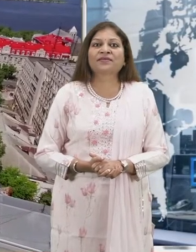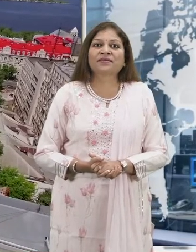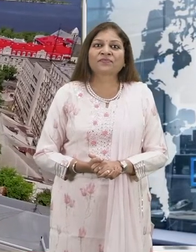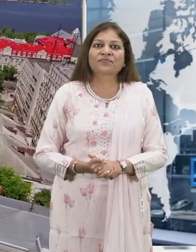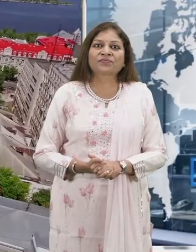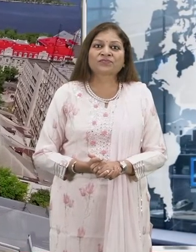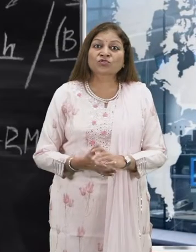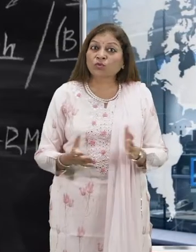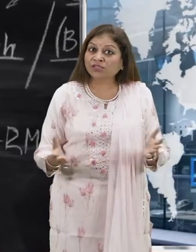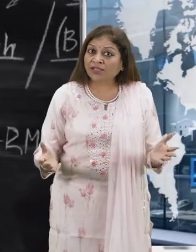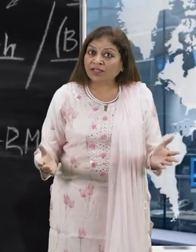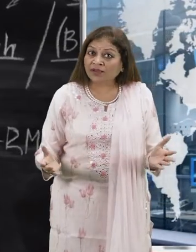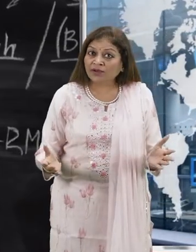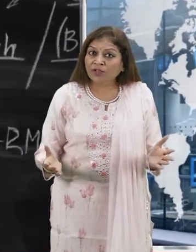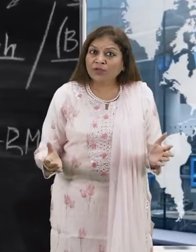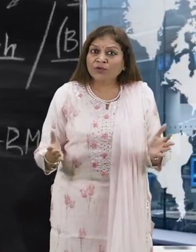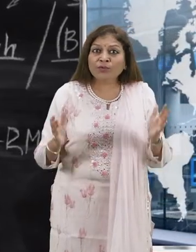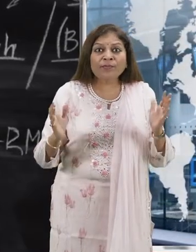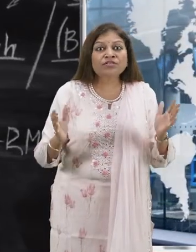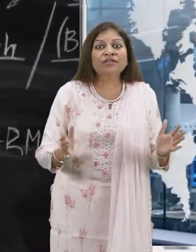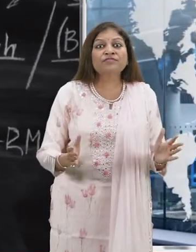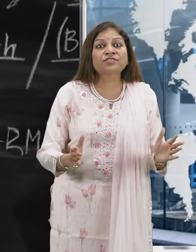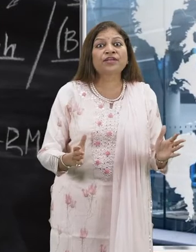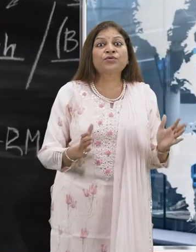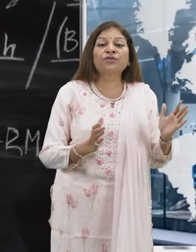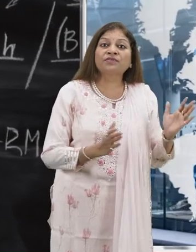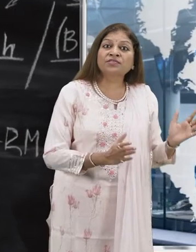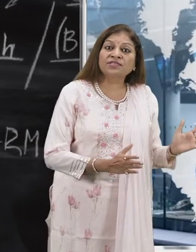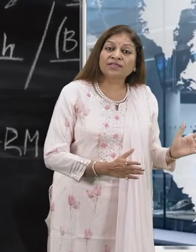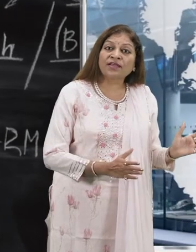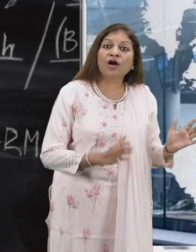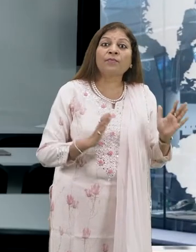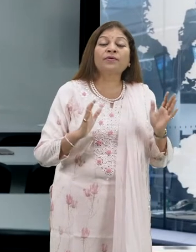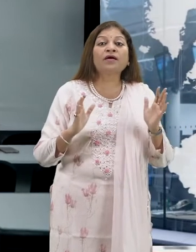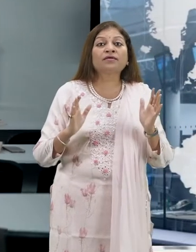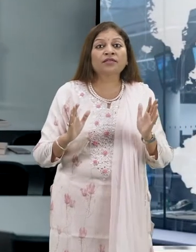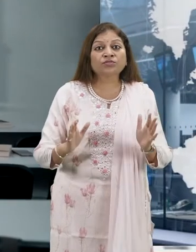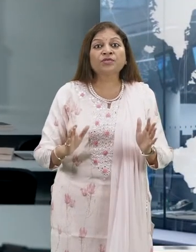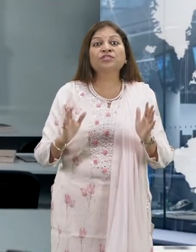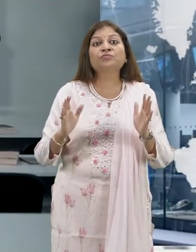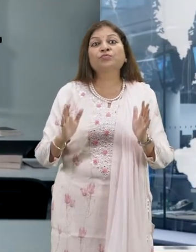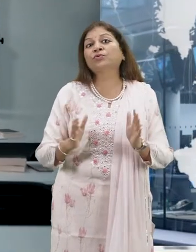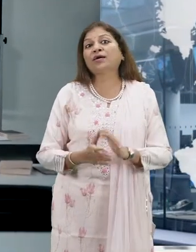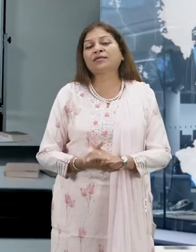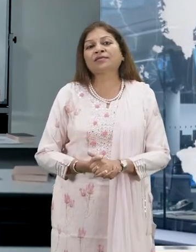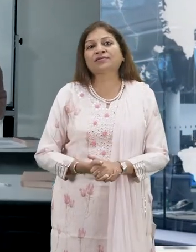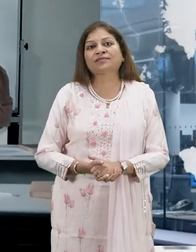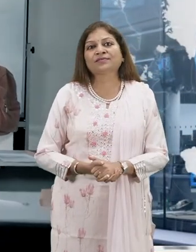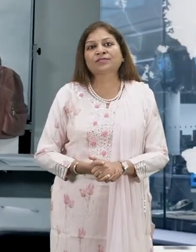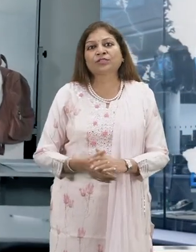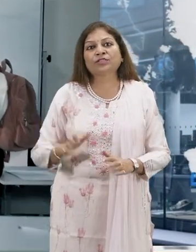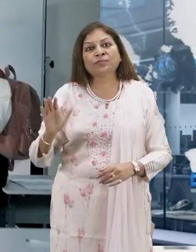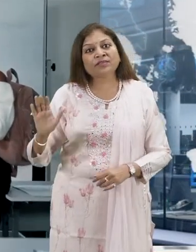जा रही है। स्कूल से लेकर कुएबिशेव स्टेट यूनिवर्सिटी से अपना ग्रेजुएशन पूरा करने